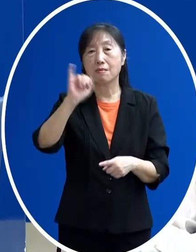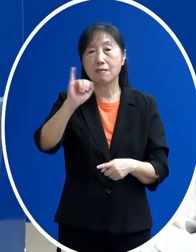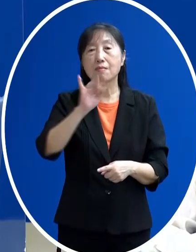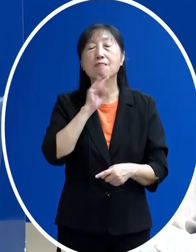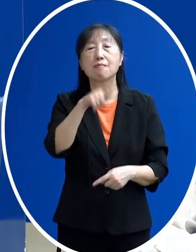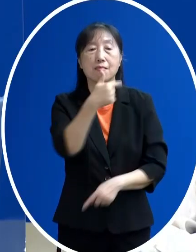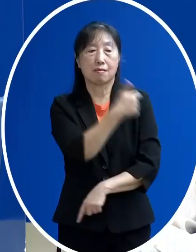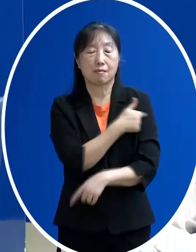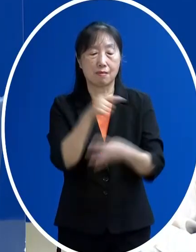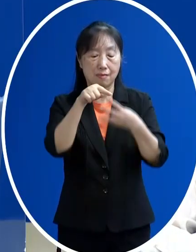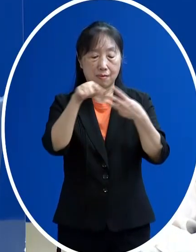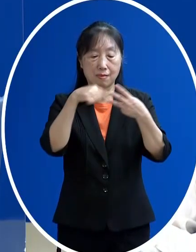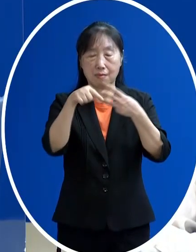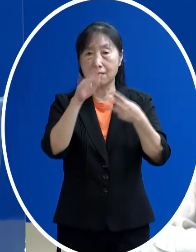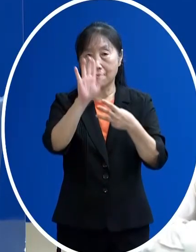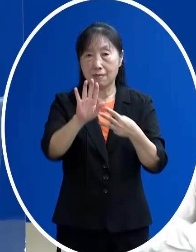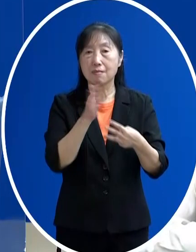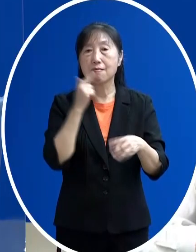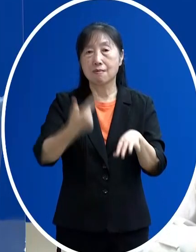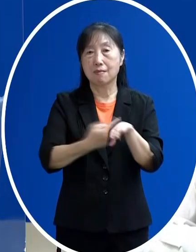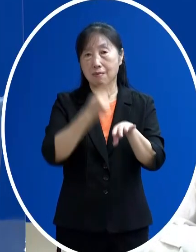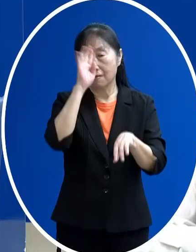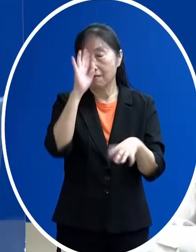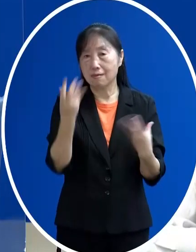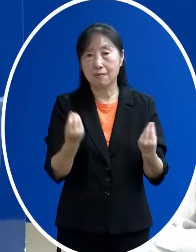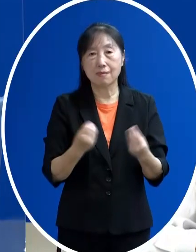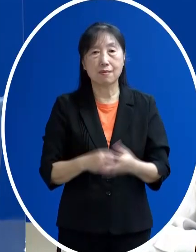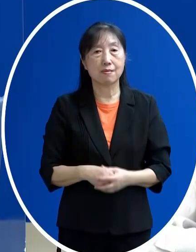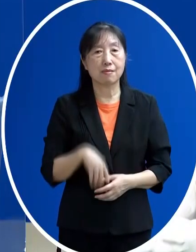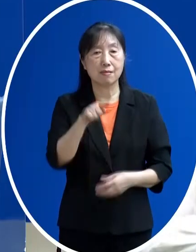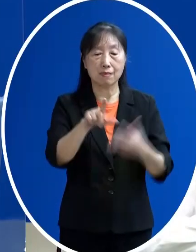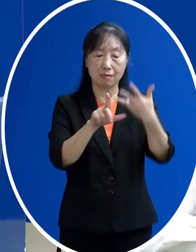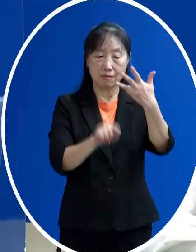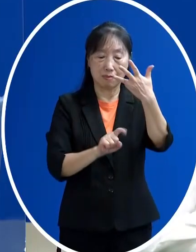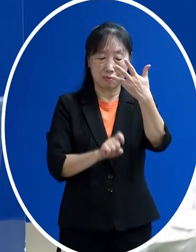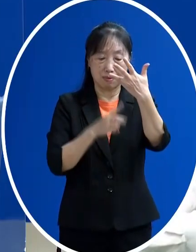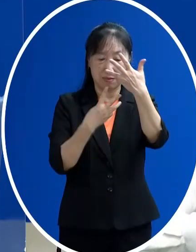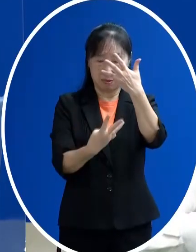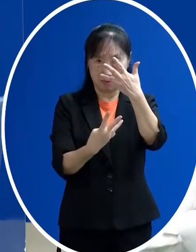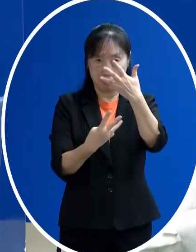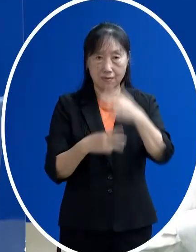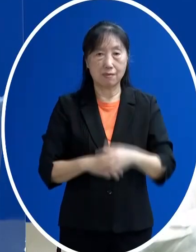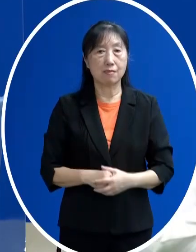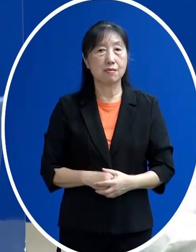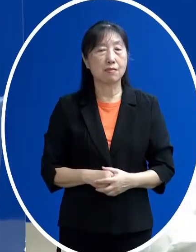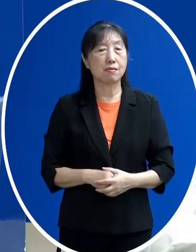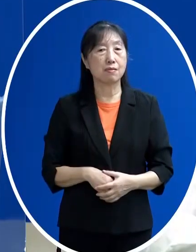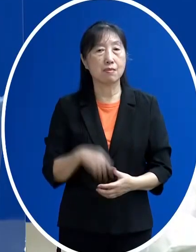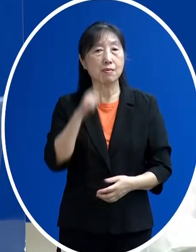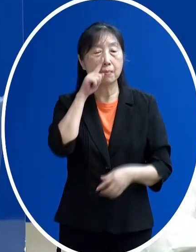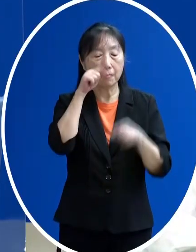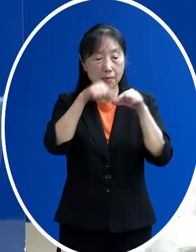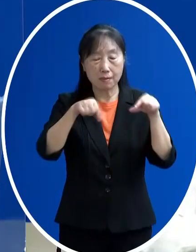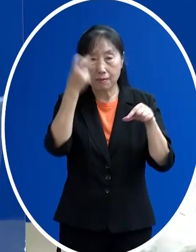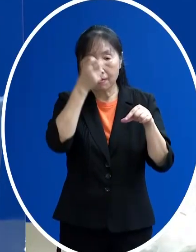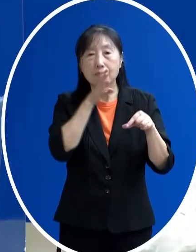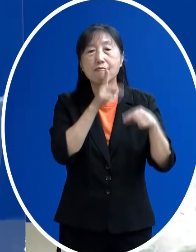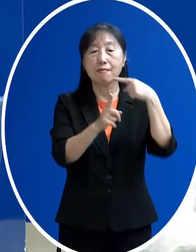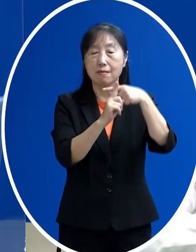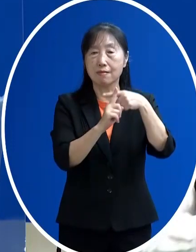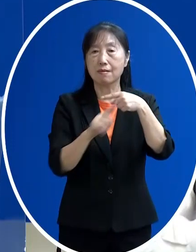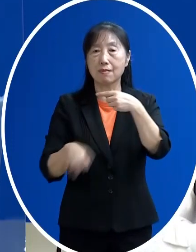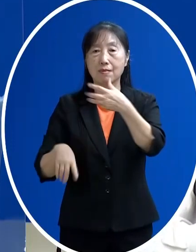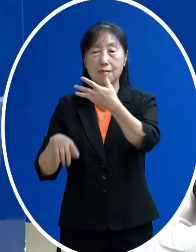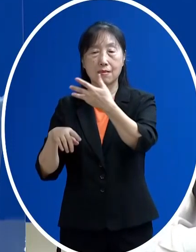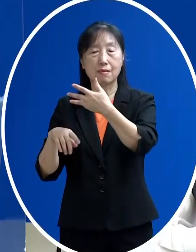苗，没有慢性病史。那这一位是在8月13号的时候呢快筛阳性，那在8月